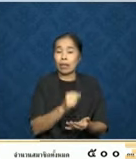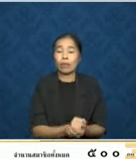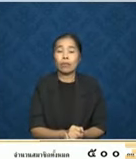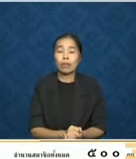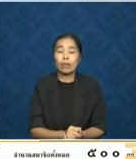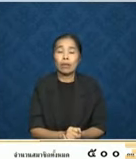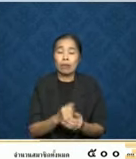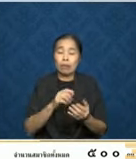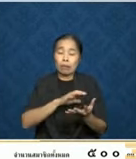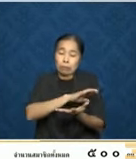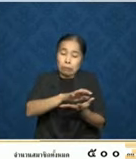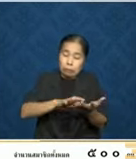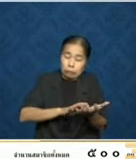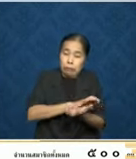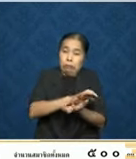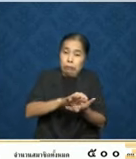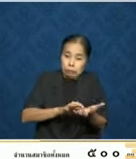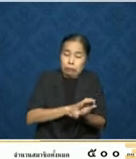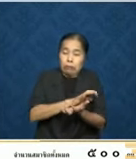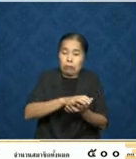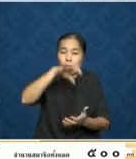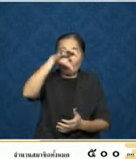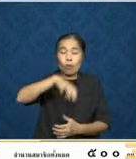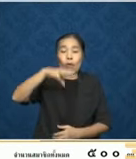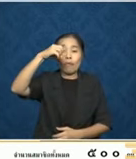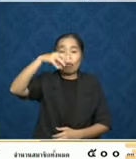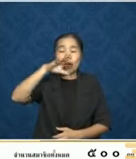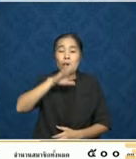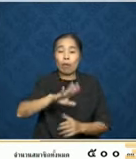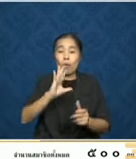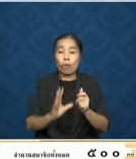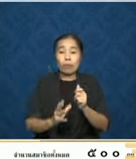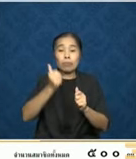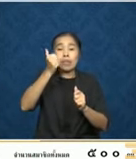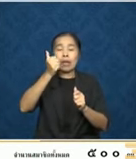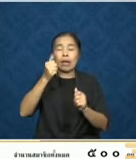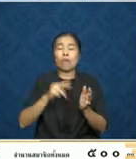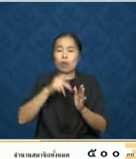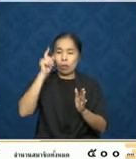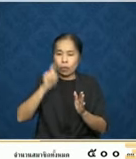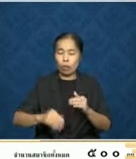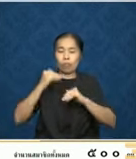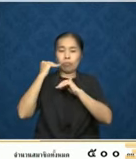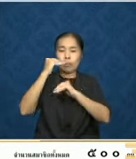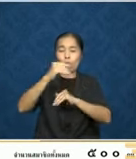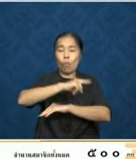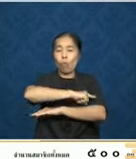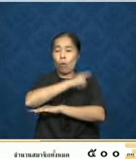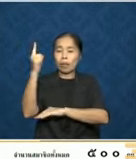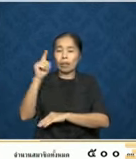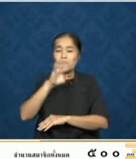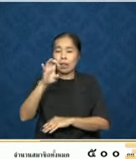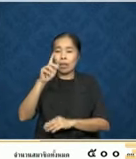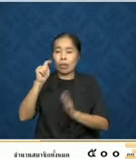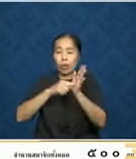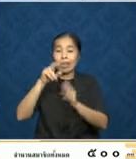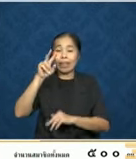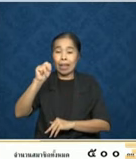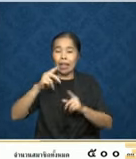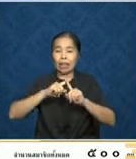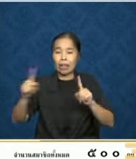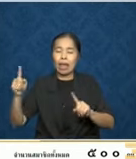กำลังในการกำจัดขยะของโรงไฟฟ้าขยะแห่งนี้คือไม่เกิน400ตันต่อวันครับแต่ปริมาณขยะก